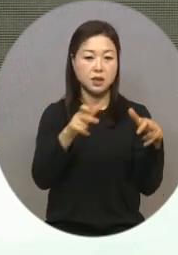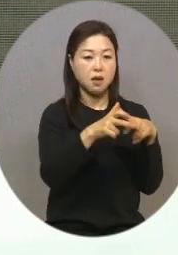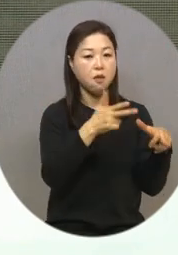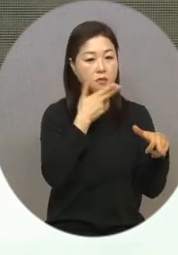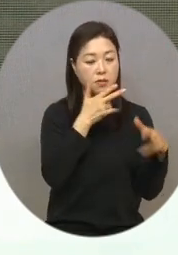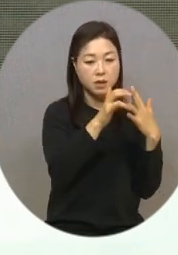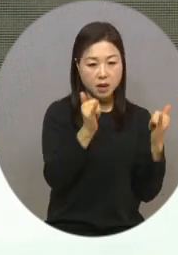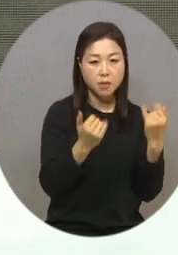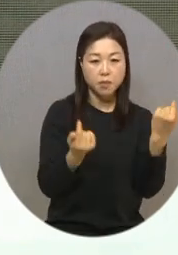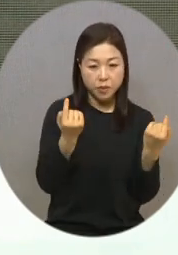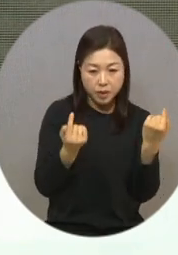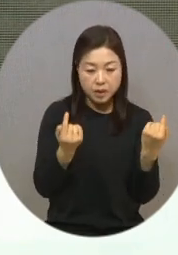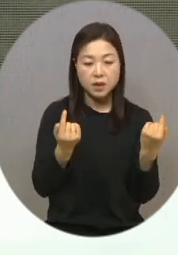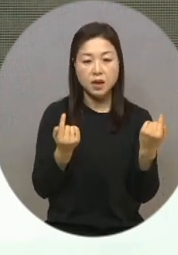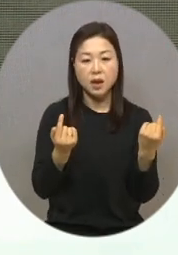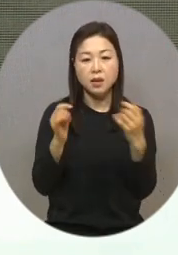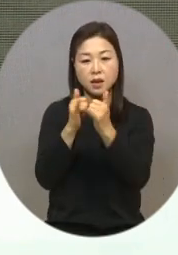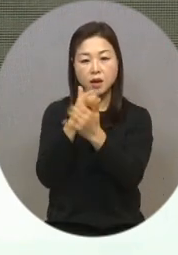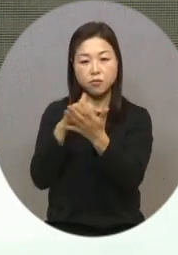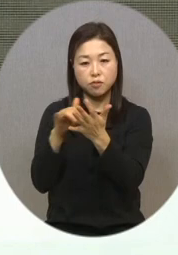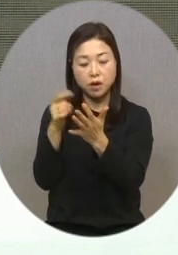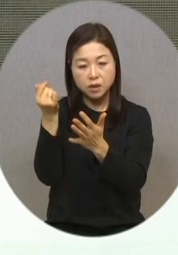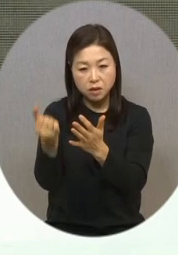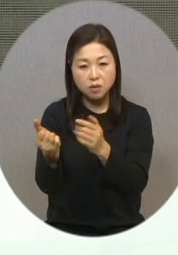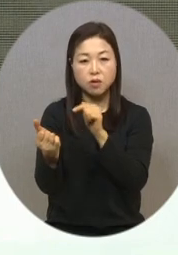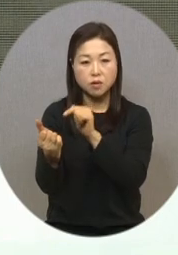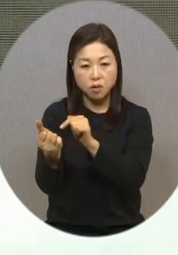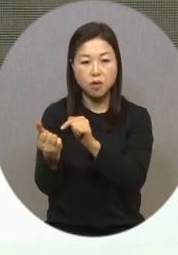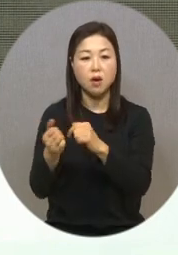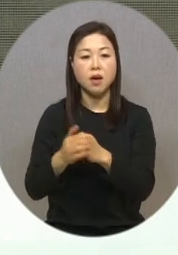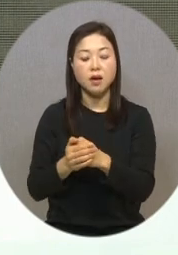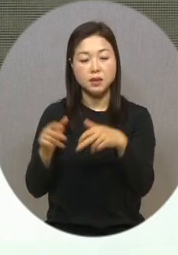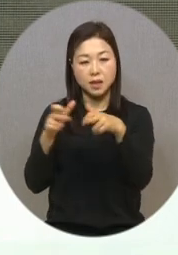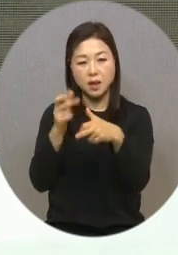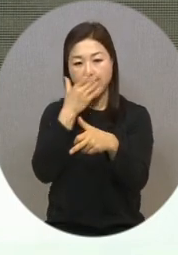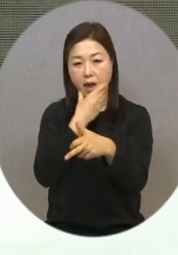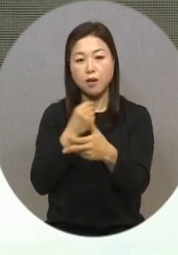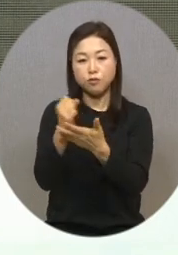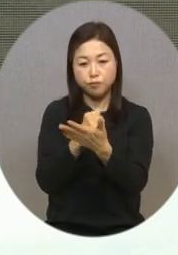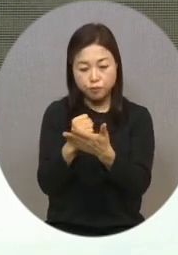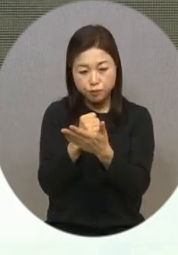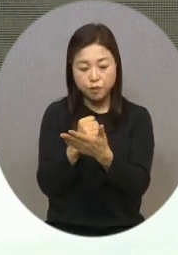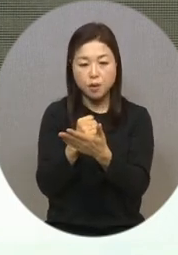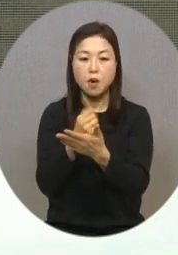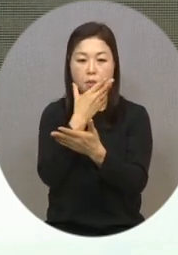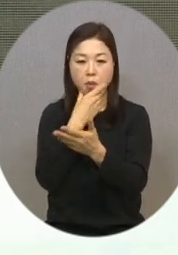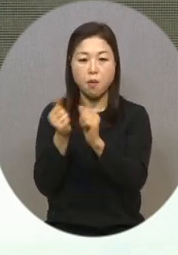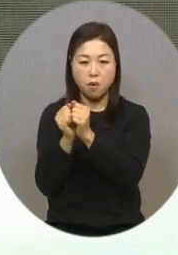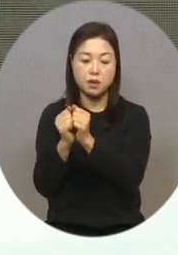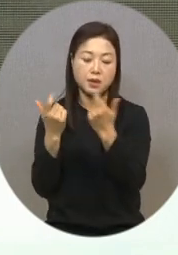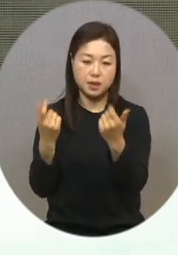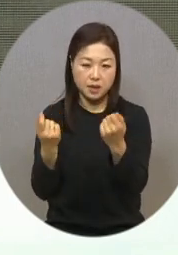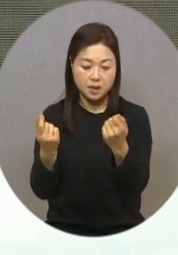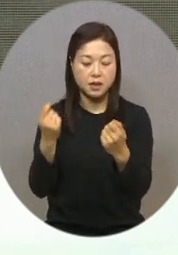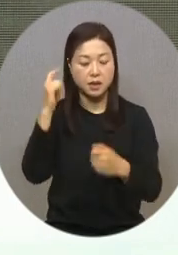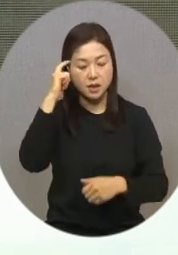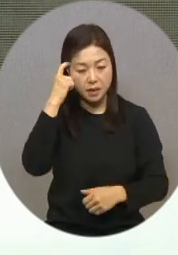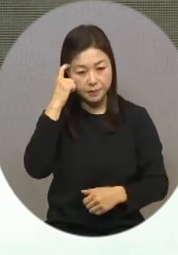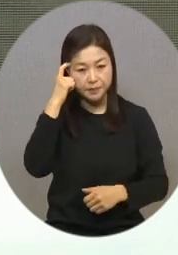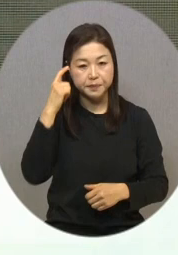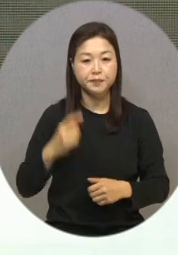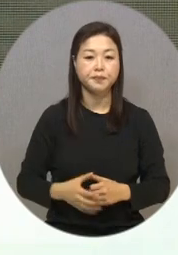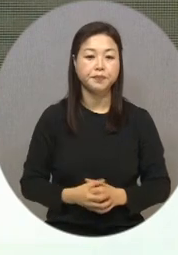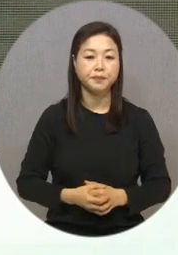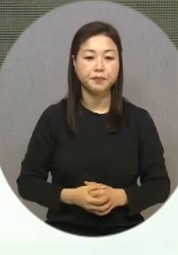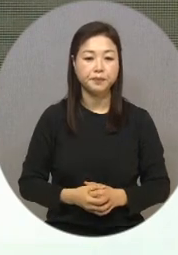비장애인보다 인구수가 적은 이유 또한 장애란 행운 또는 복권이라고